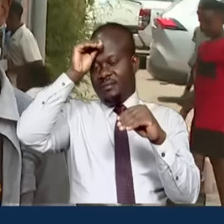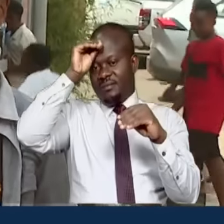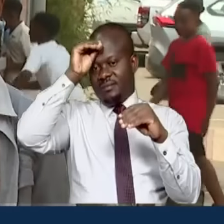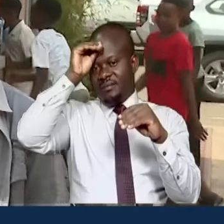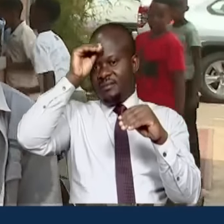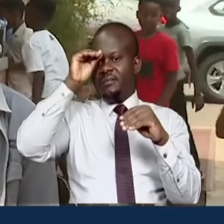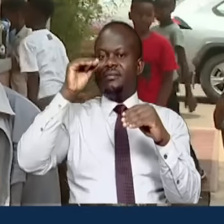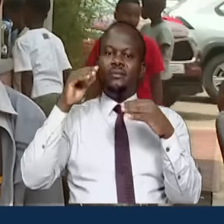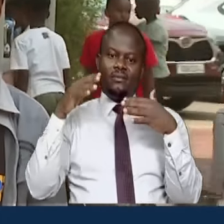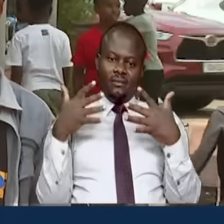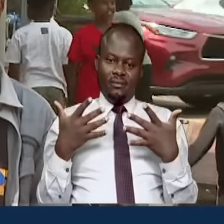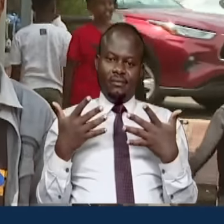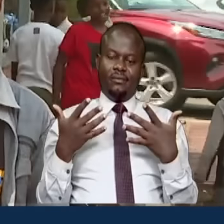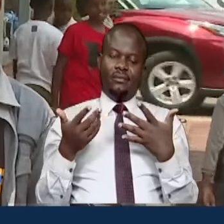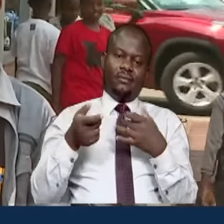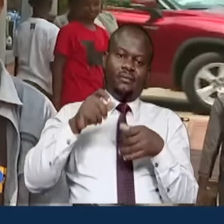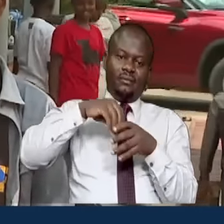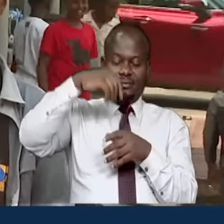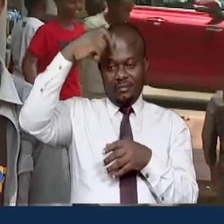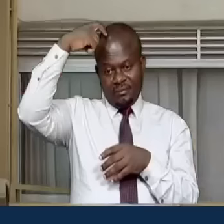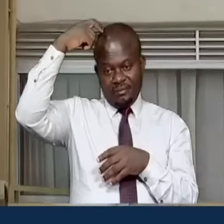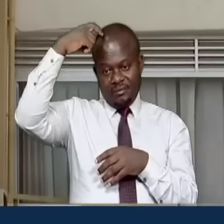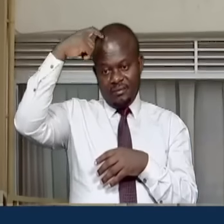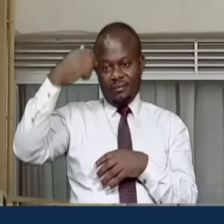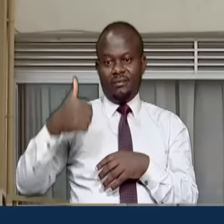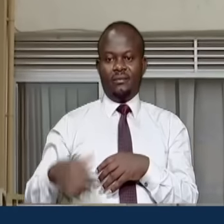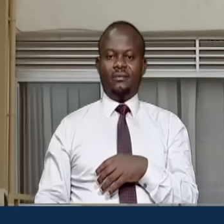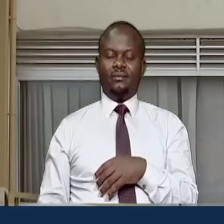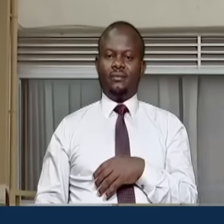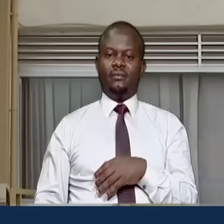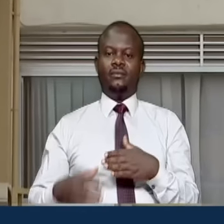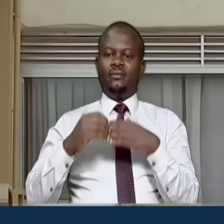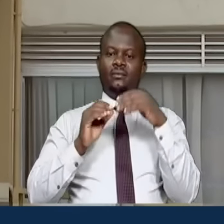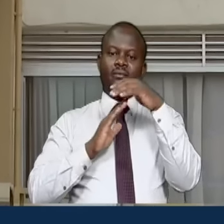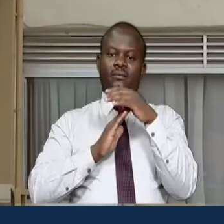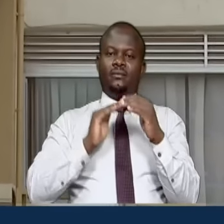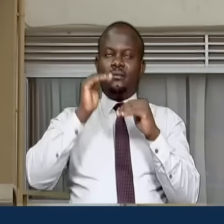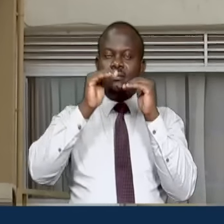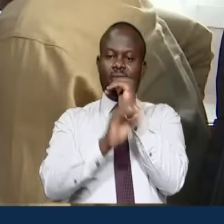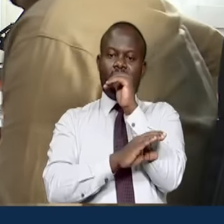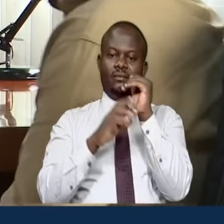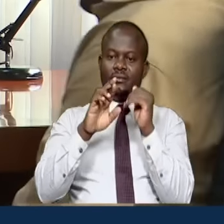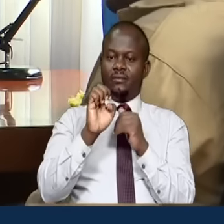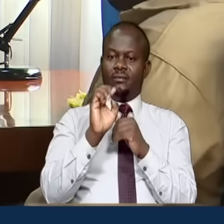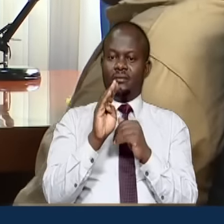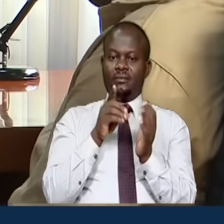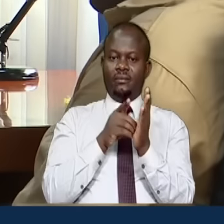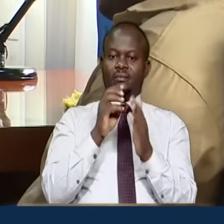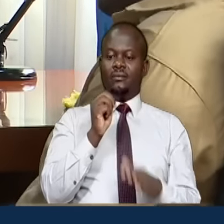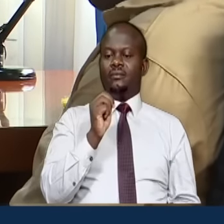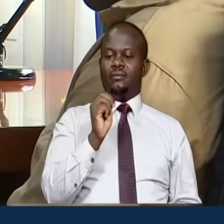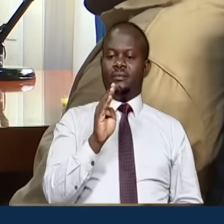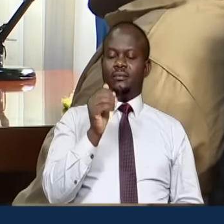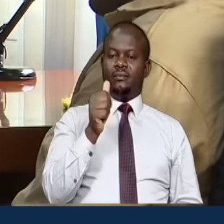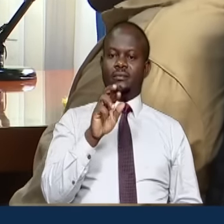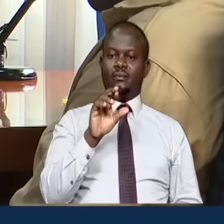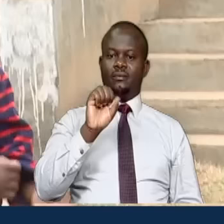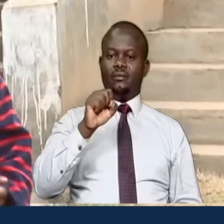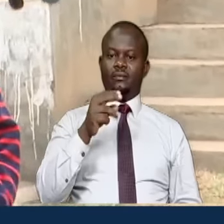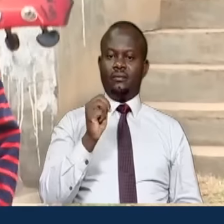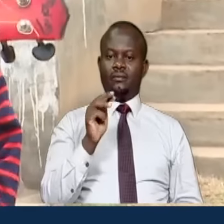nko kongera ubwonko ubwenge. Umuyobozi mukuru w'urwego rw'igihugu rw'uburezi REB Dr. Mbarushimana Nelson agira